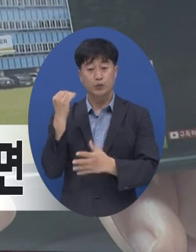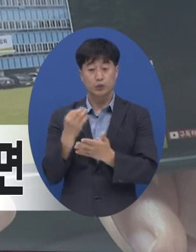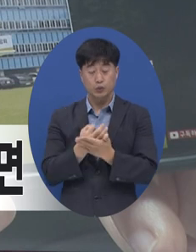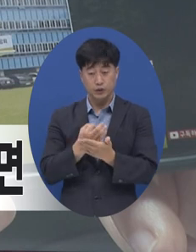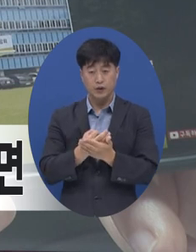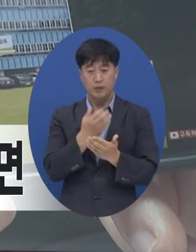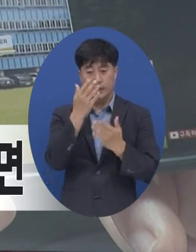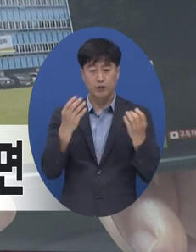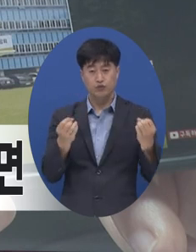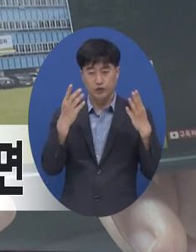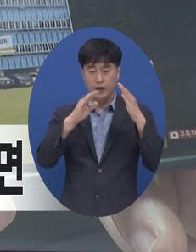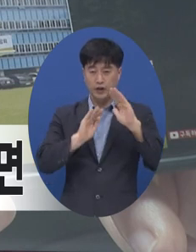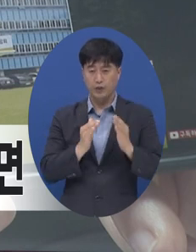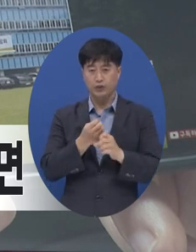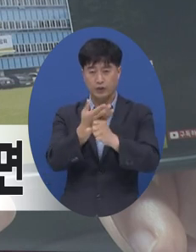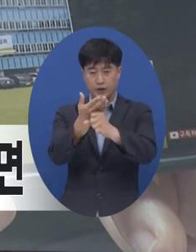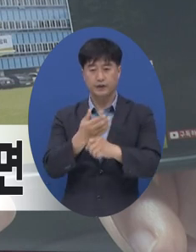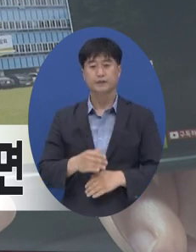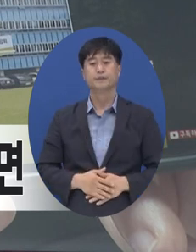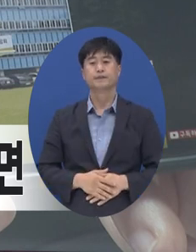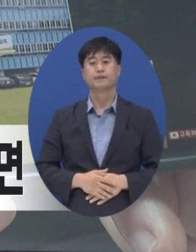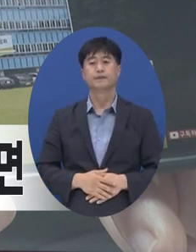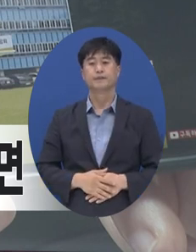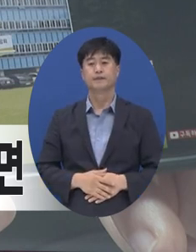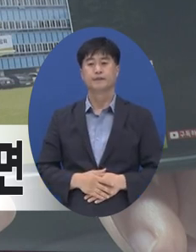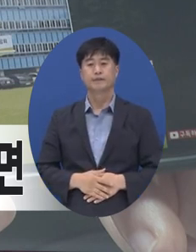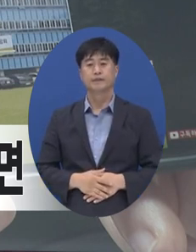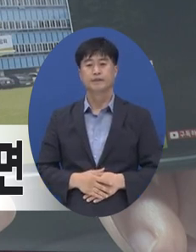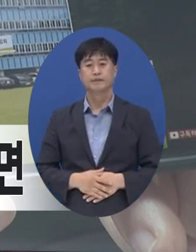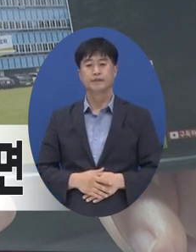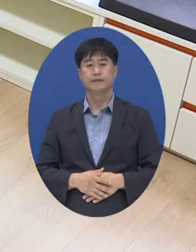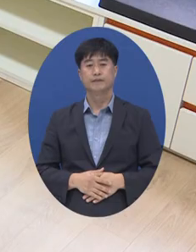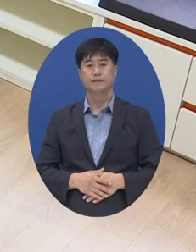이야기인데요 어땠을까요 최재영 기자가 취재했습니다